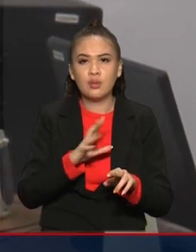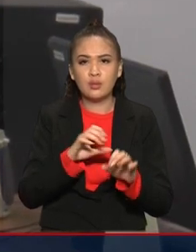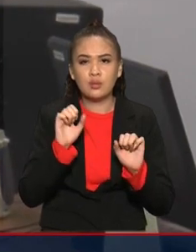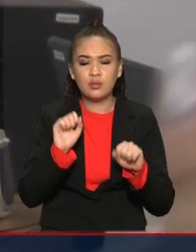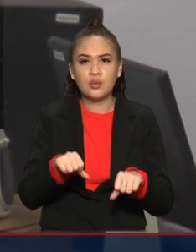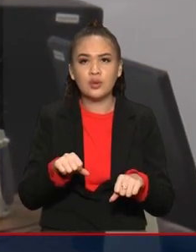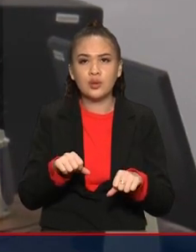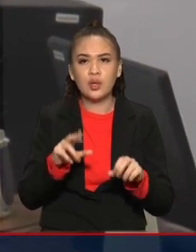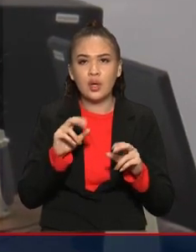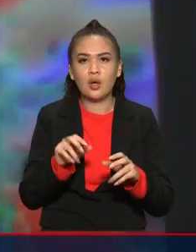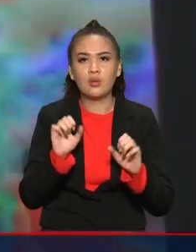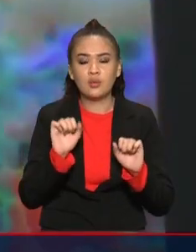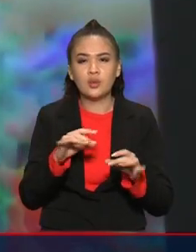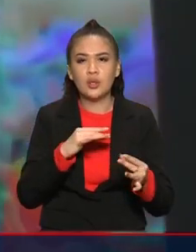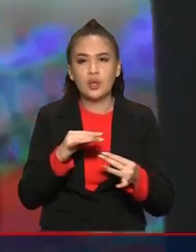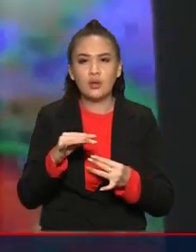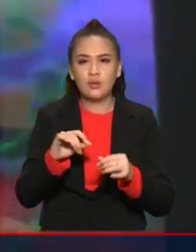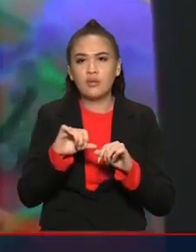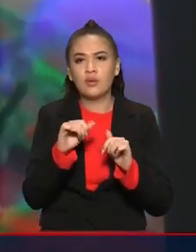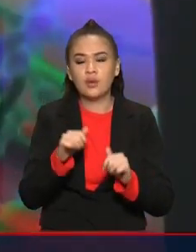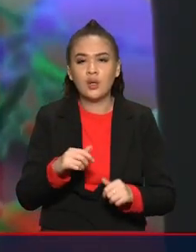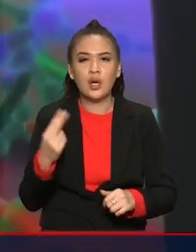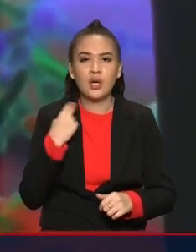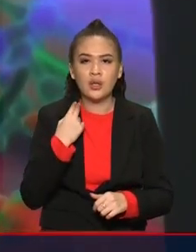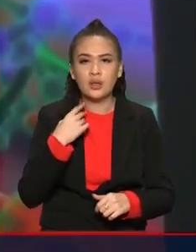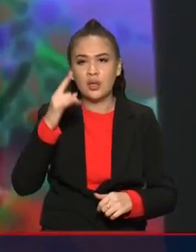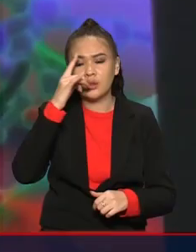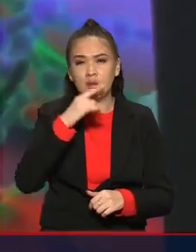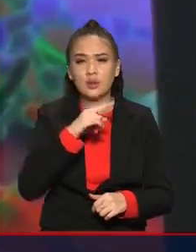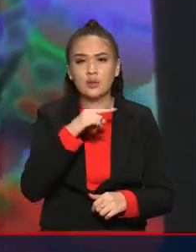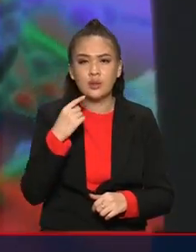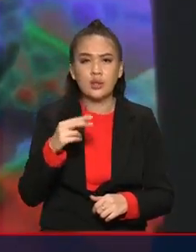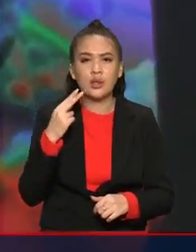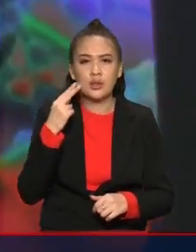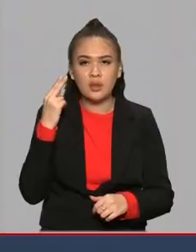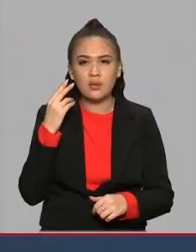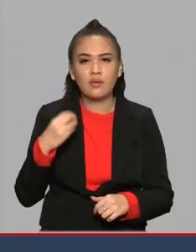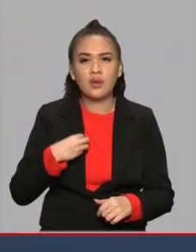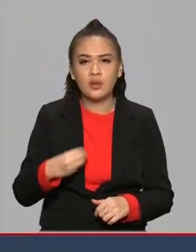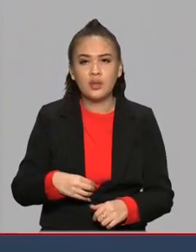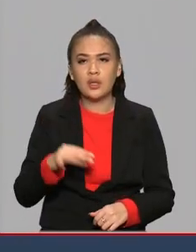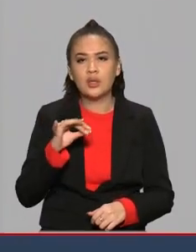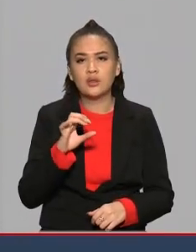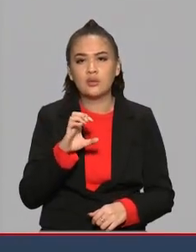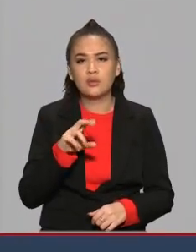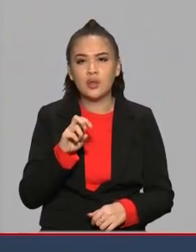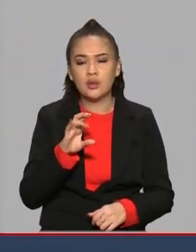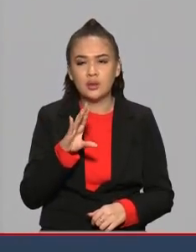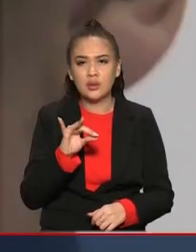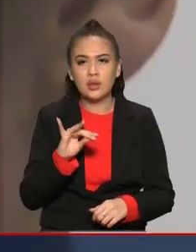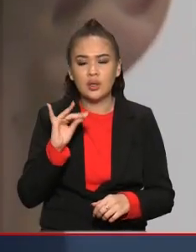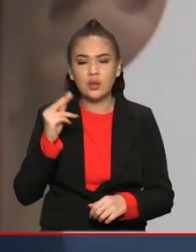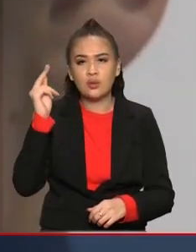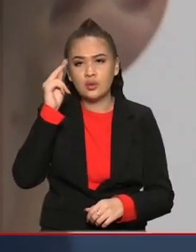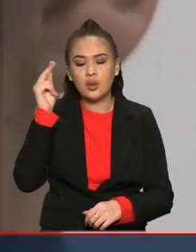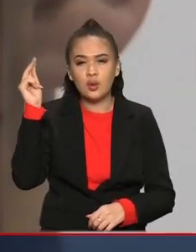виртуальную реальность, где можно в увлекательной форме познавать английский, казахский, русский, китайский, французский и испанский языки, а заодно и выучить